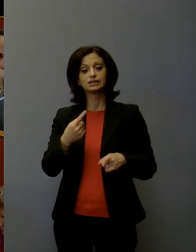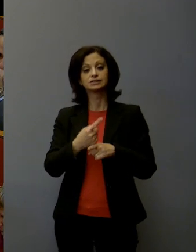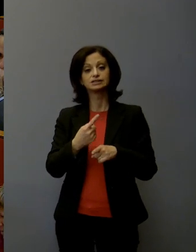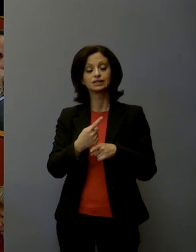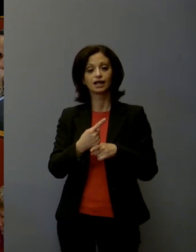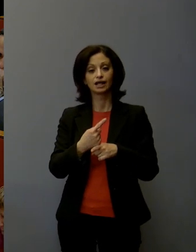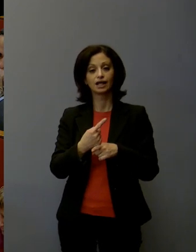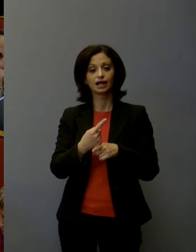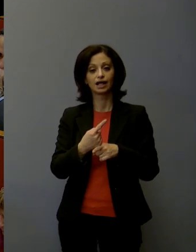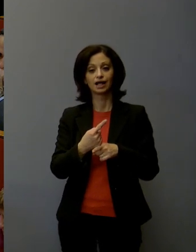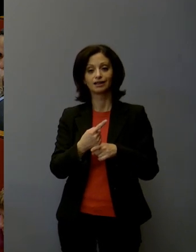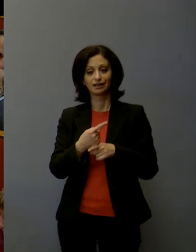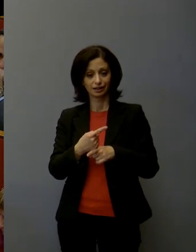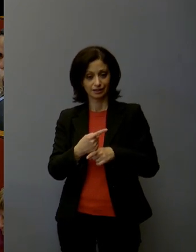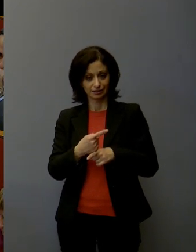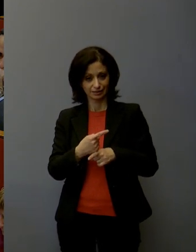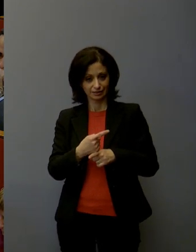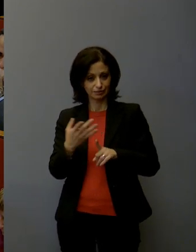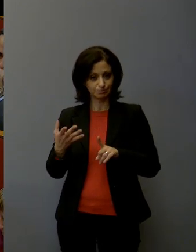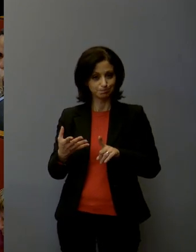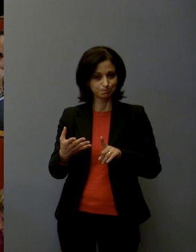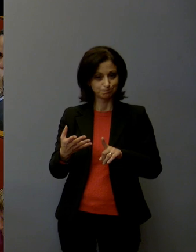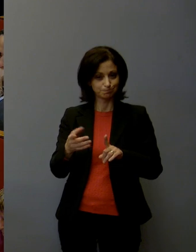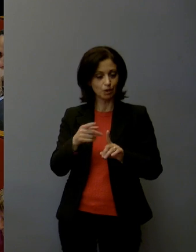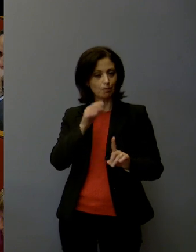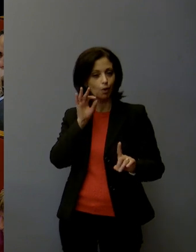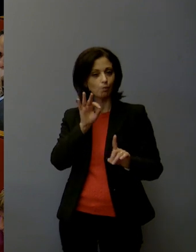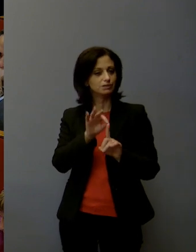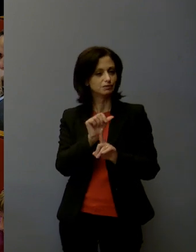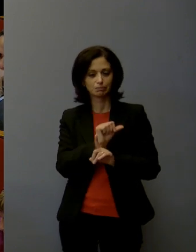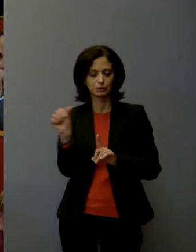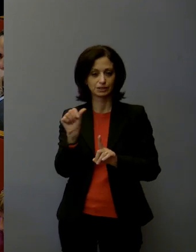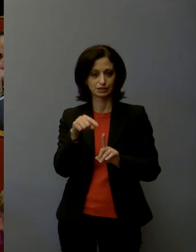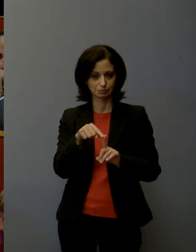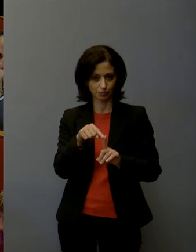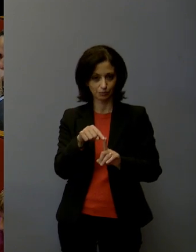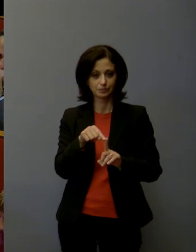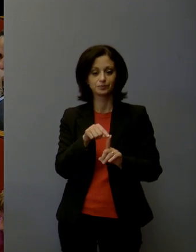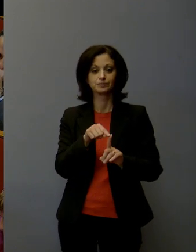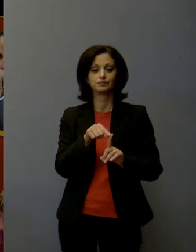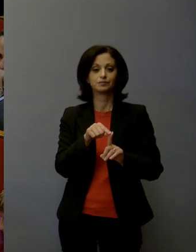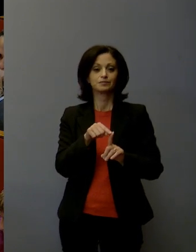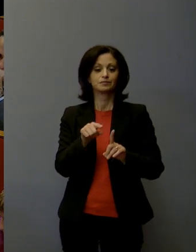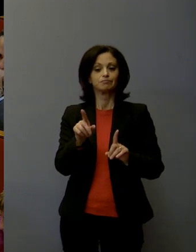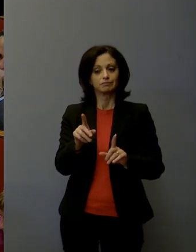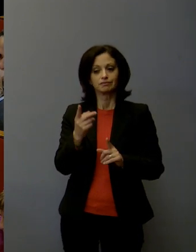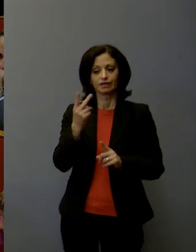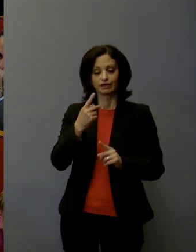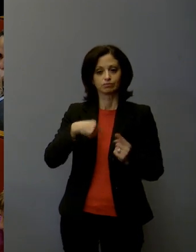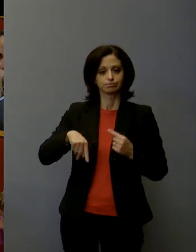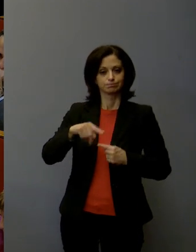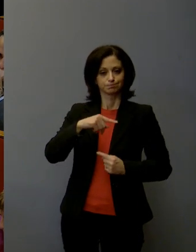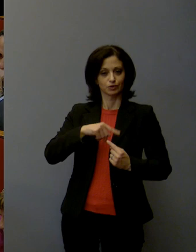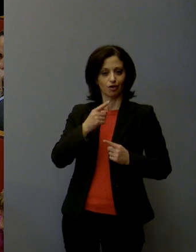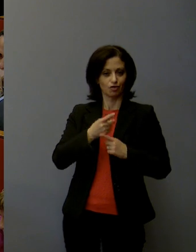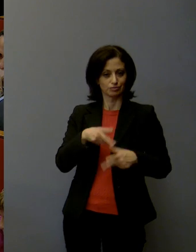può essere raggiunta Chiaramente deve essere posta come obiettivo prioritario però quello che ci siamo detti e che